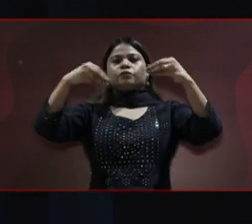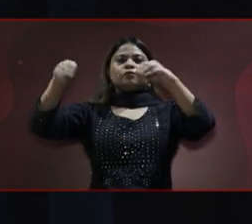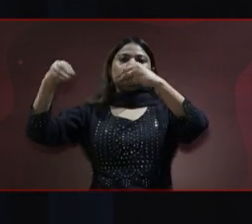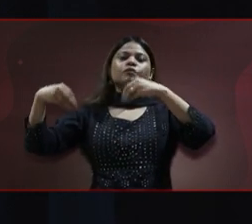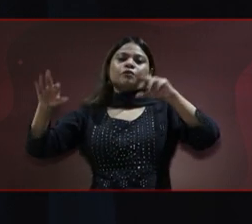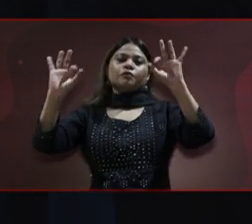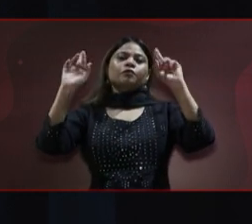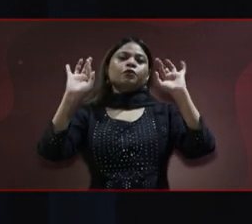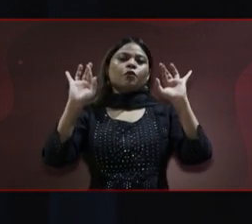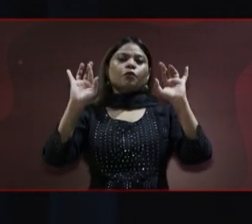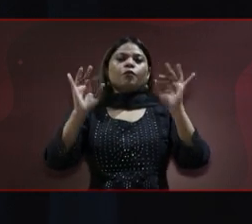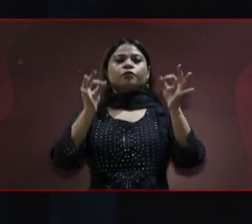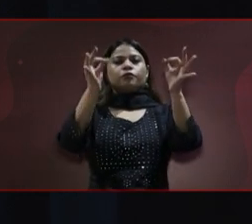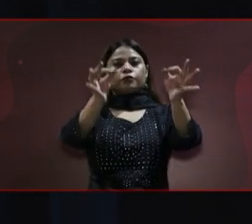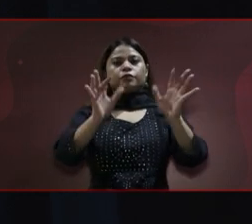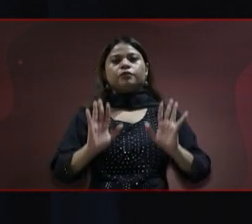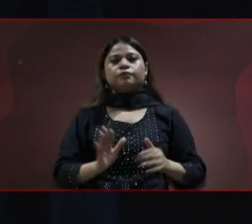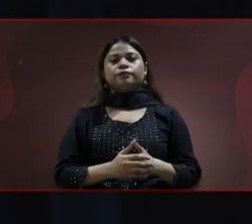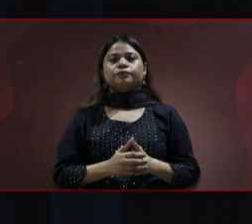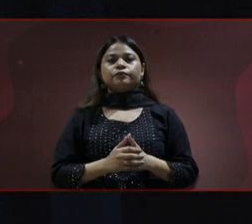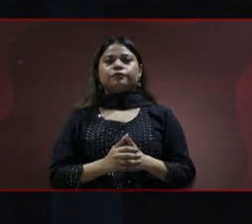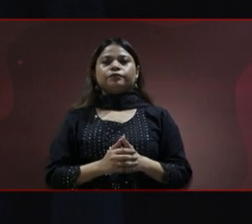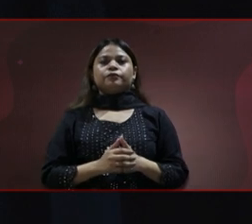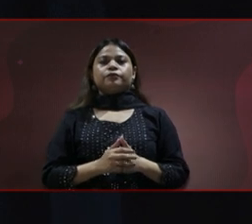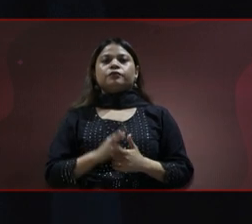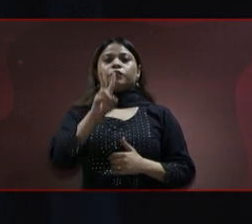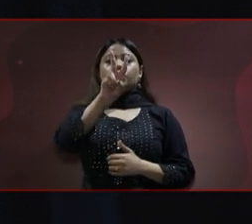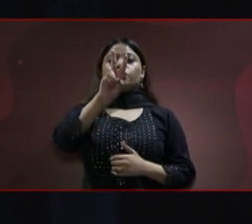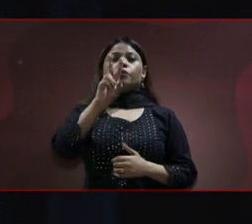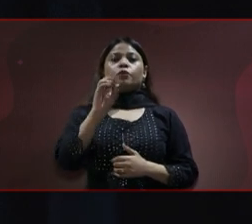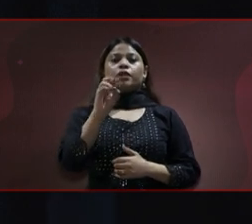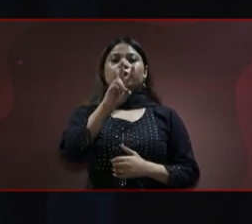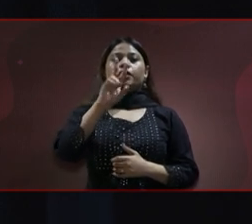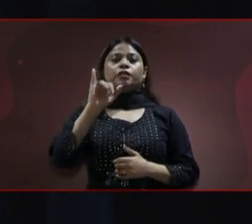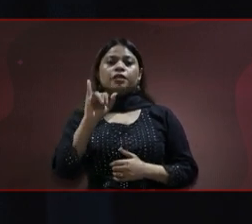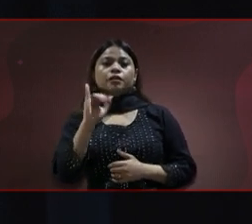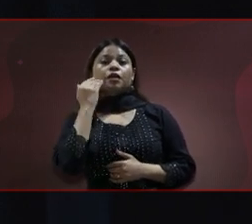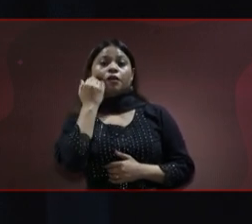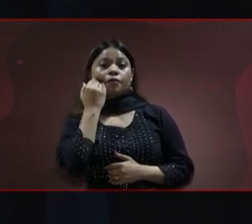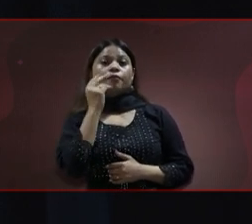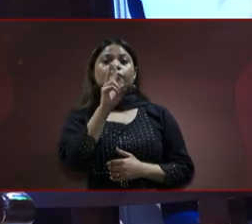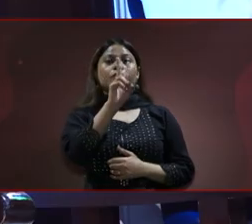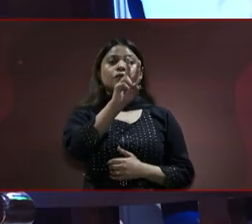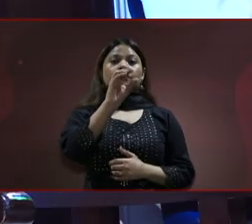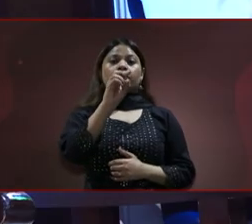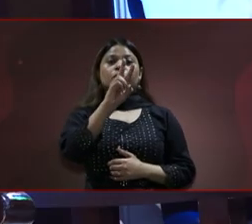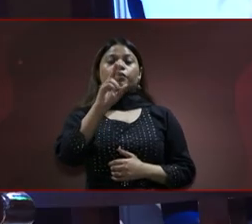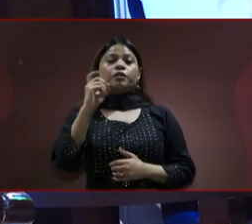25, 26, 26, 27, 26 जनवरी